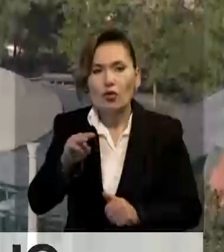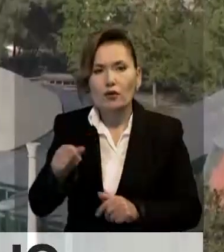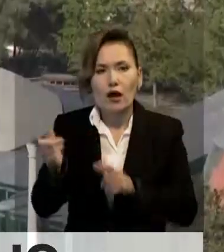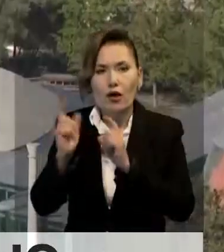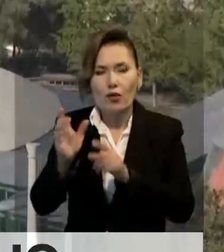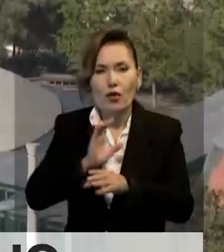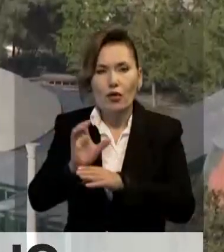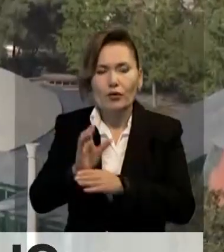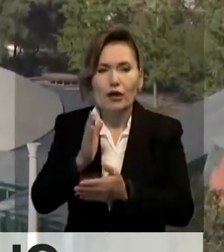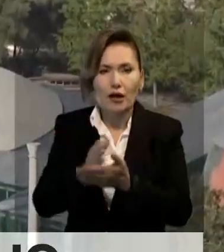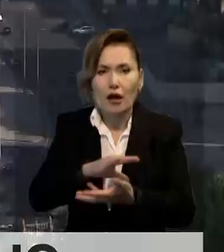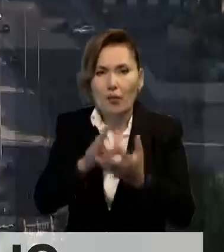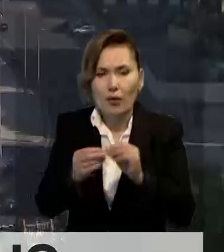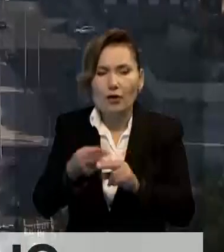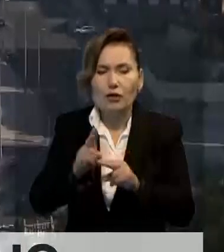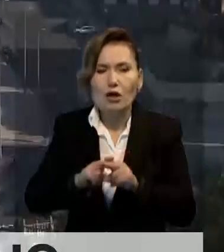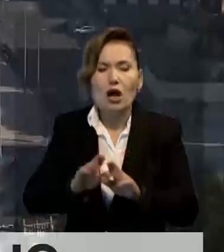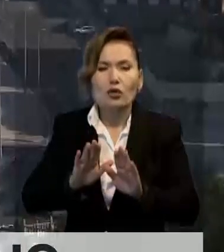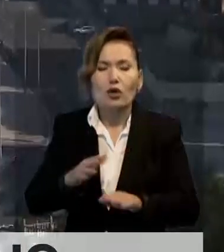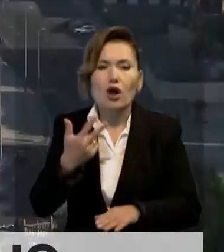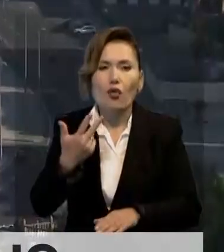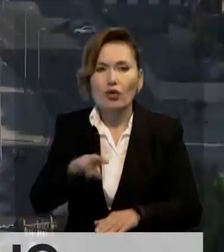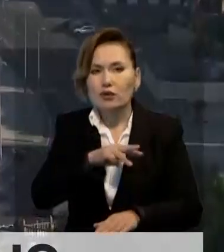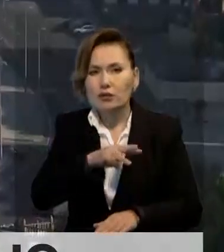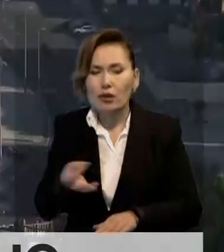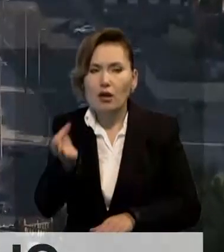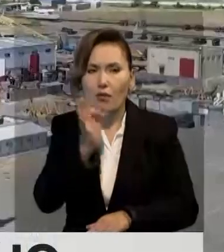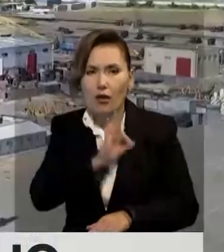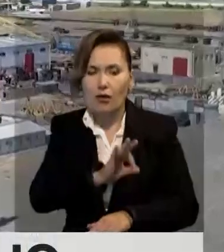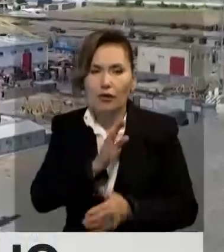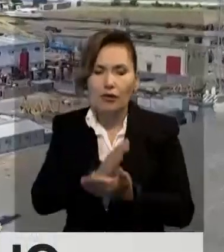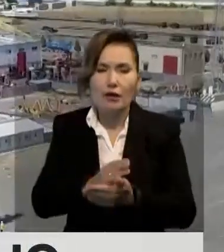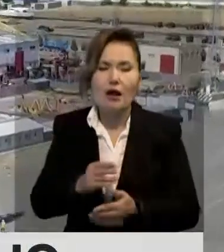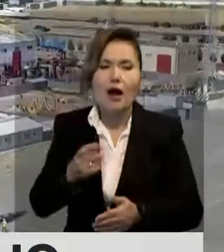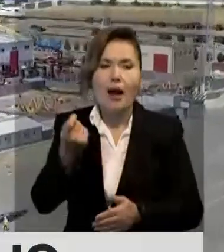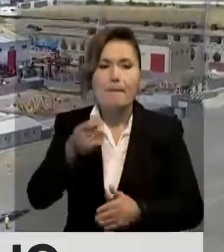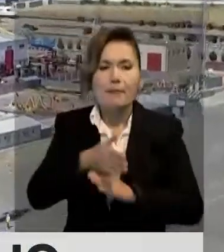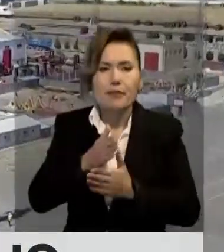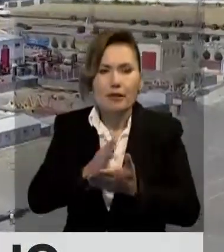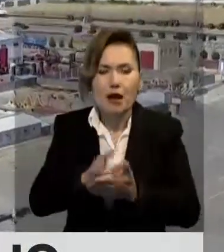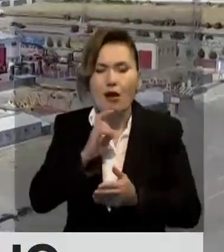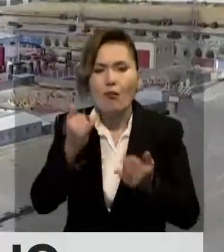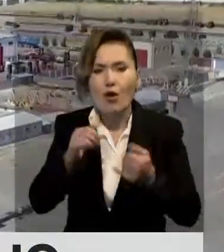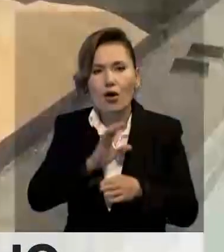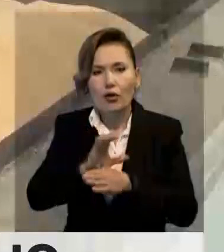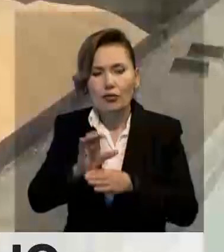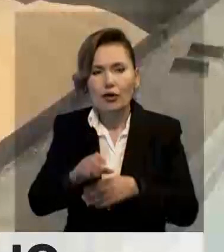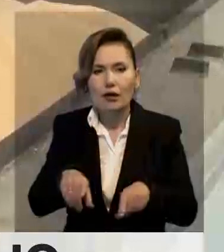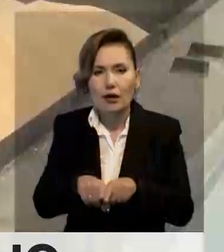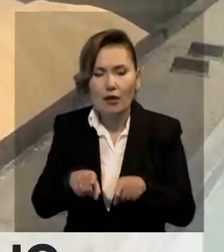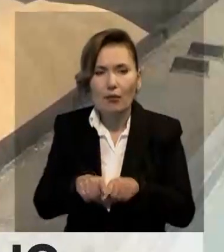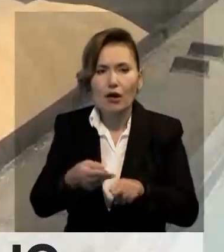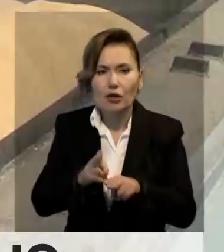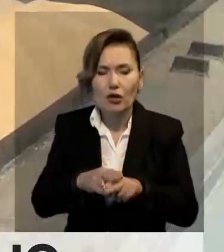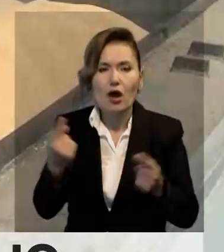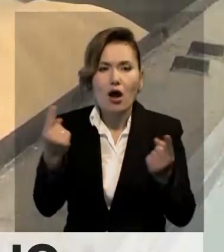Дегенмен елдер осы әлеуеттің тек 30 миллионын ғана пайдаланып отыр. Бидай және мұнай экспорт бойынша осы екі өнім